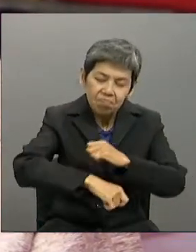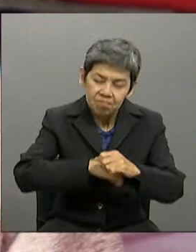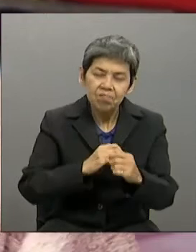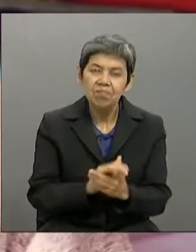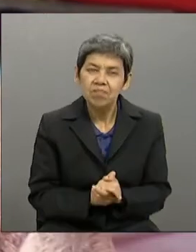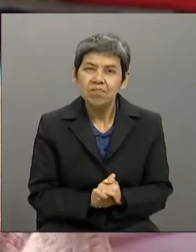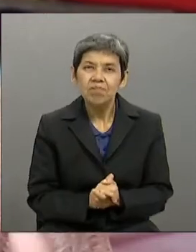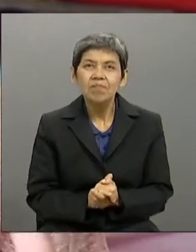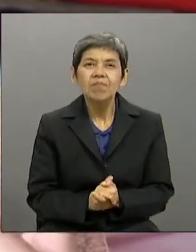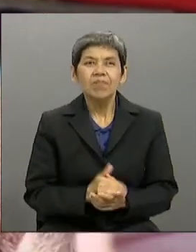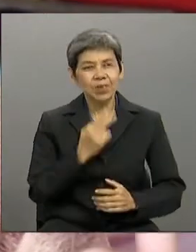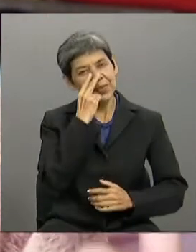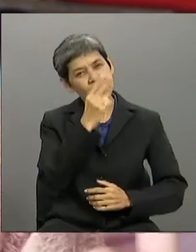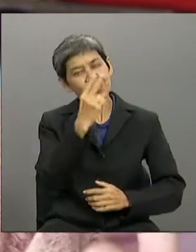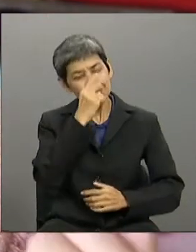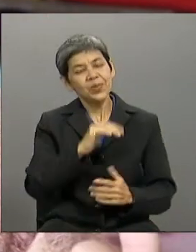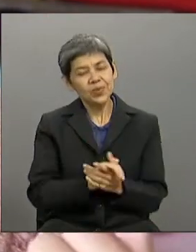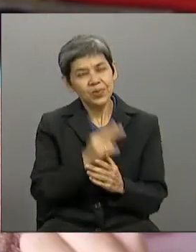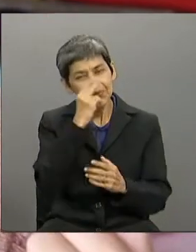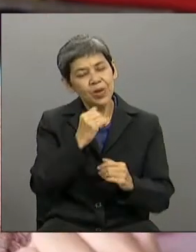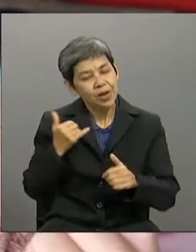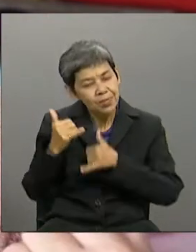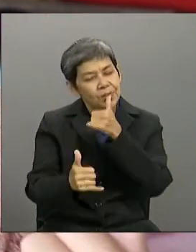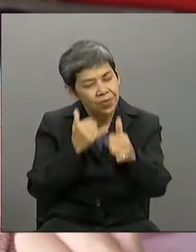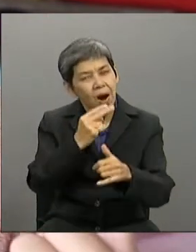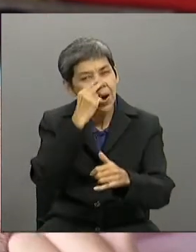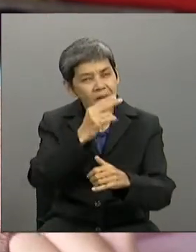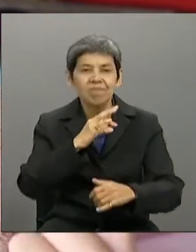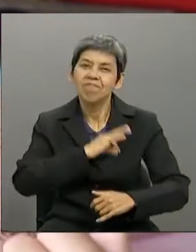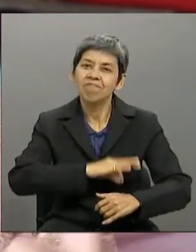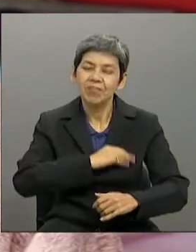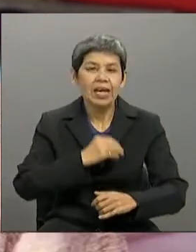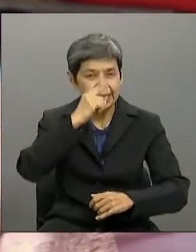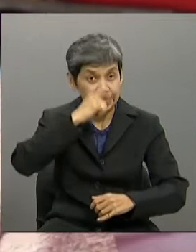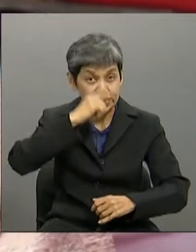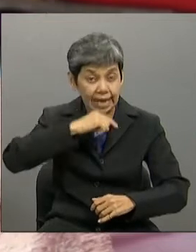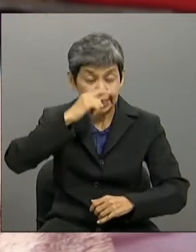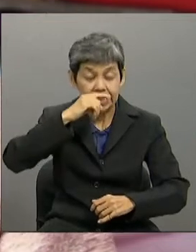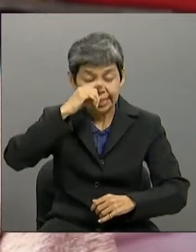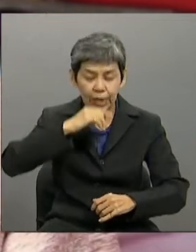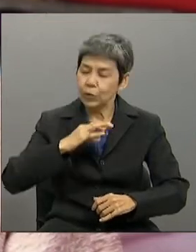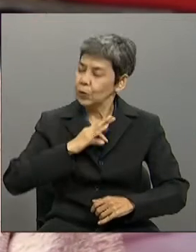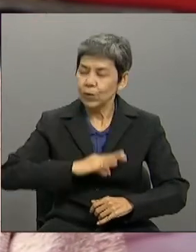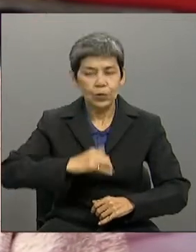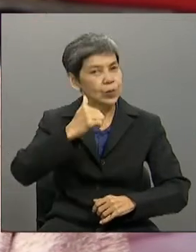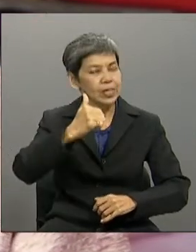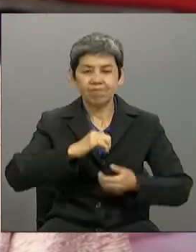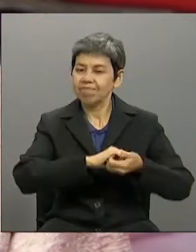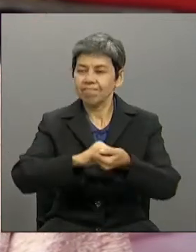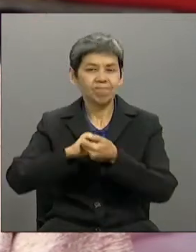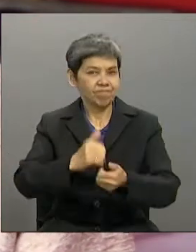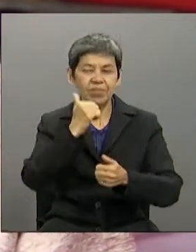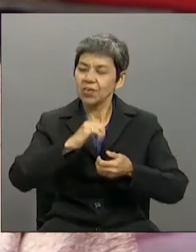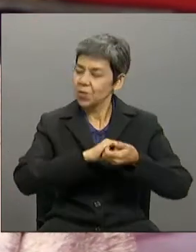ครับ ก็มองได้จากการมารวมตัวกันนะครับถือว่าบ้านเรานะครับถือว่าสุดยอดความสามัคคีให้ความร่ว